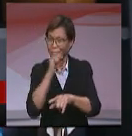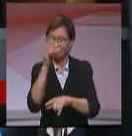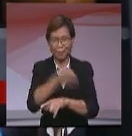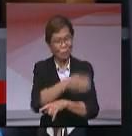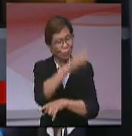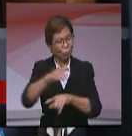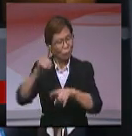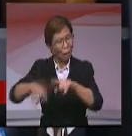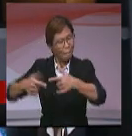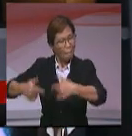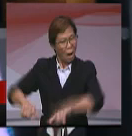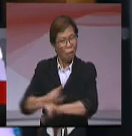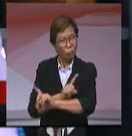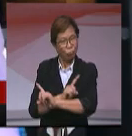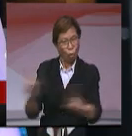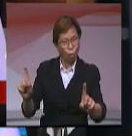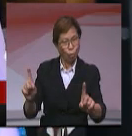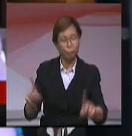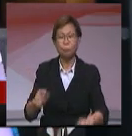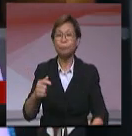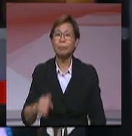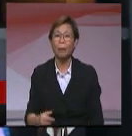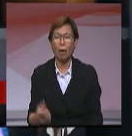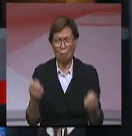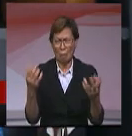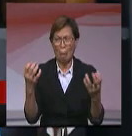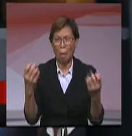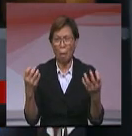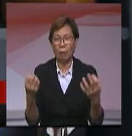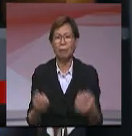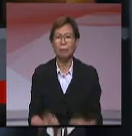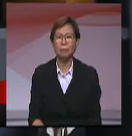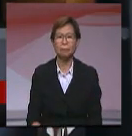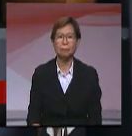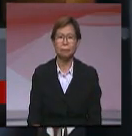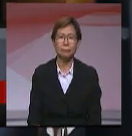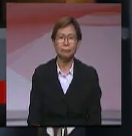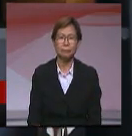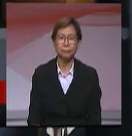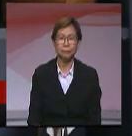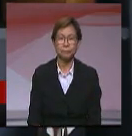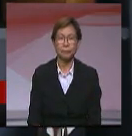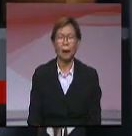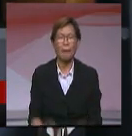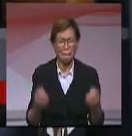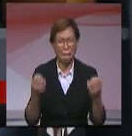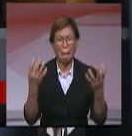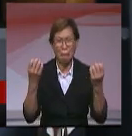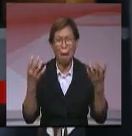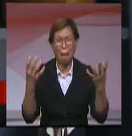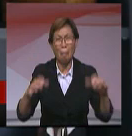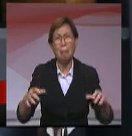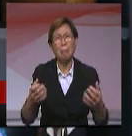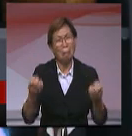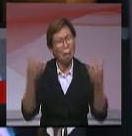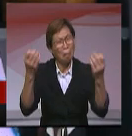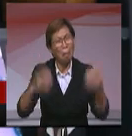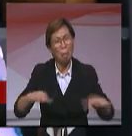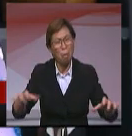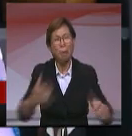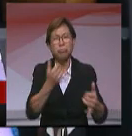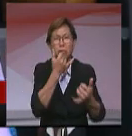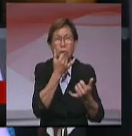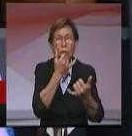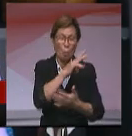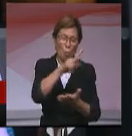dibenarkan. Jadi ramai lagi nampaknya yang masih lagi melakukan kesalahan yang berkaitan dengan